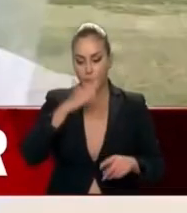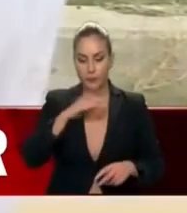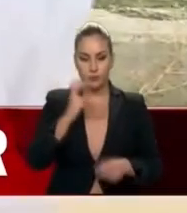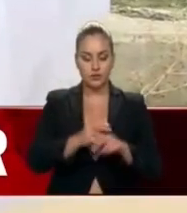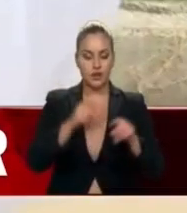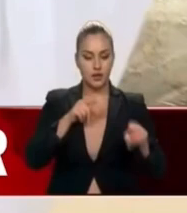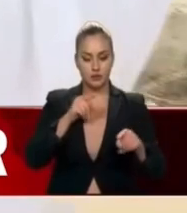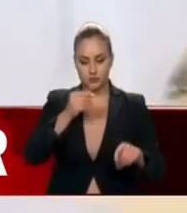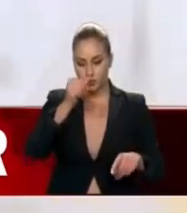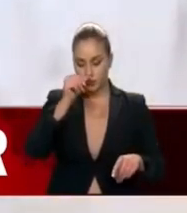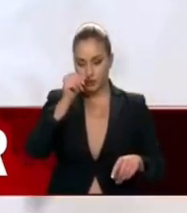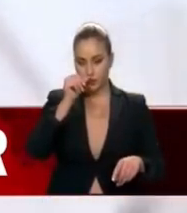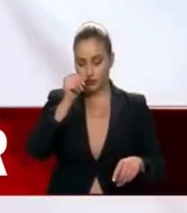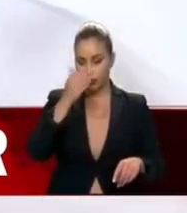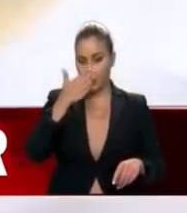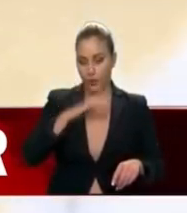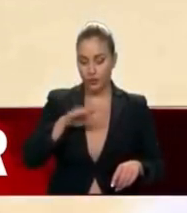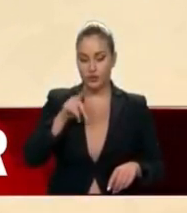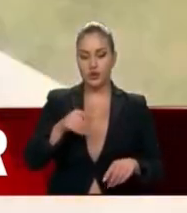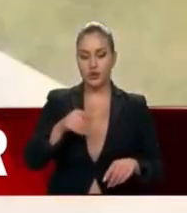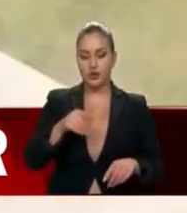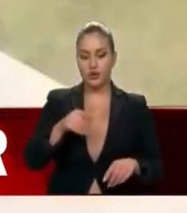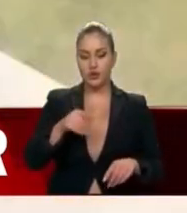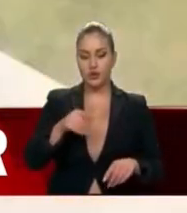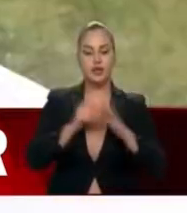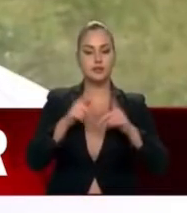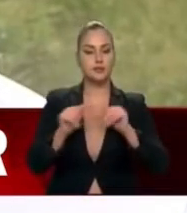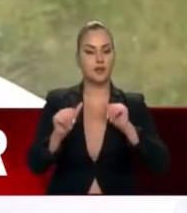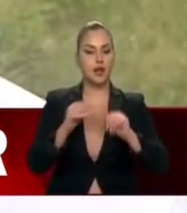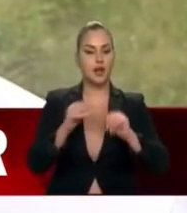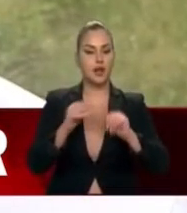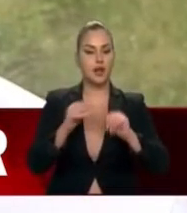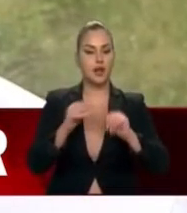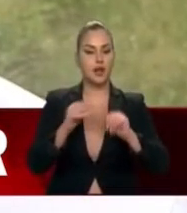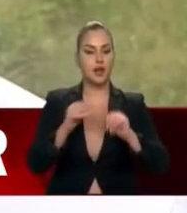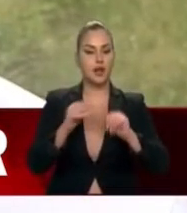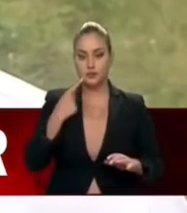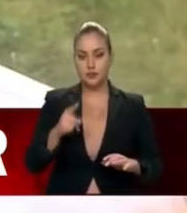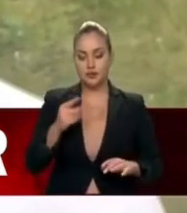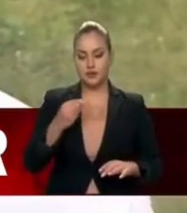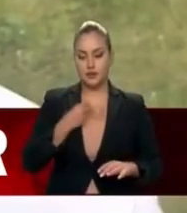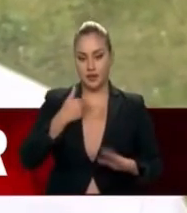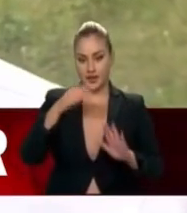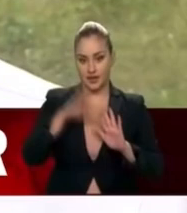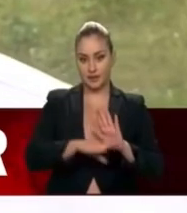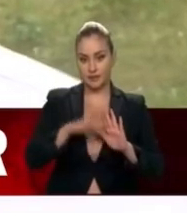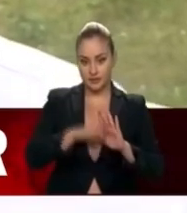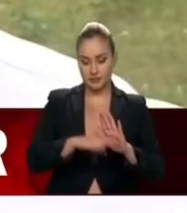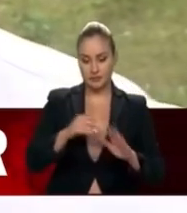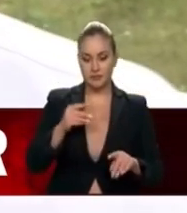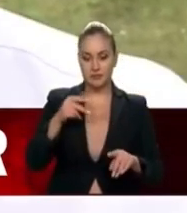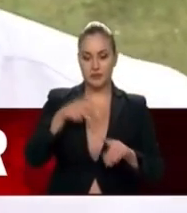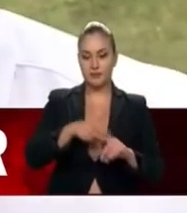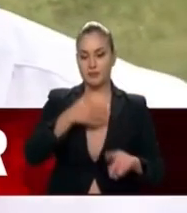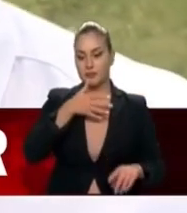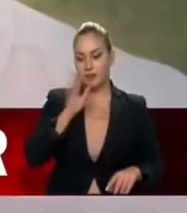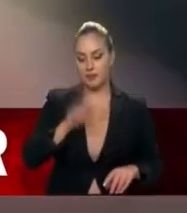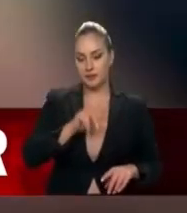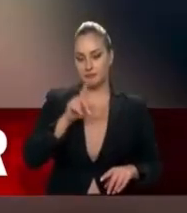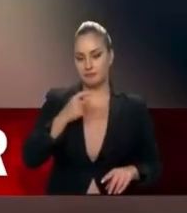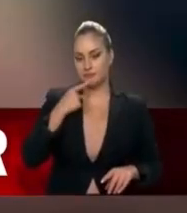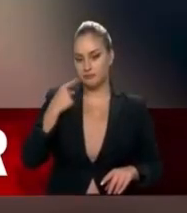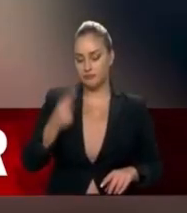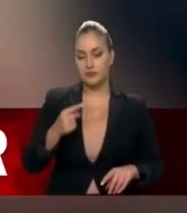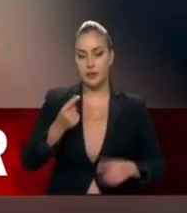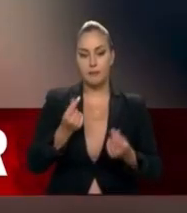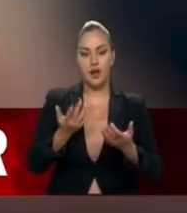takipçi yok. Akkaya sosyal medya hesabını geri aldı. İndirimli 200 bin lira. Bana indirimli. İndirimli mi bindirimli mi bilemedim tam ama.